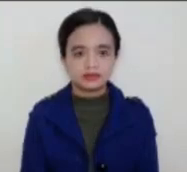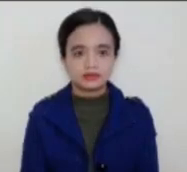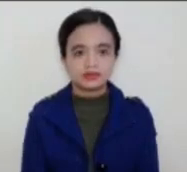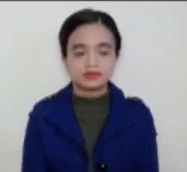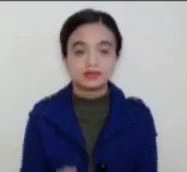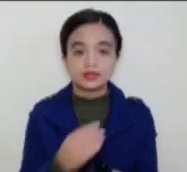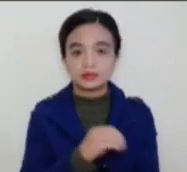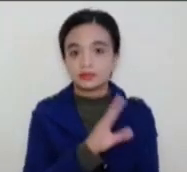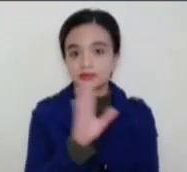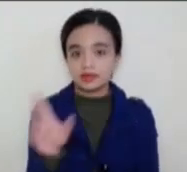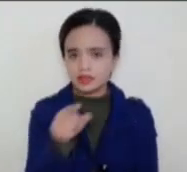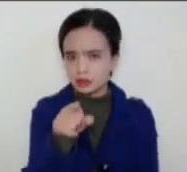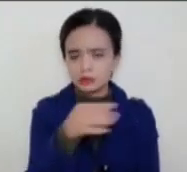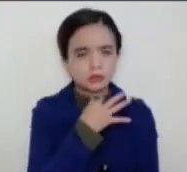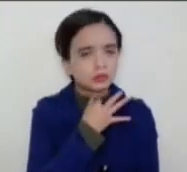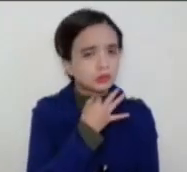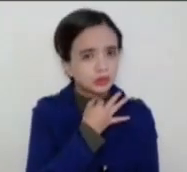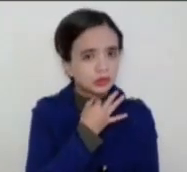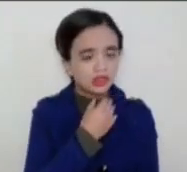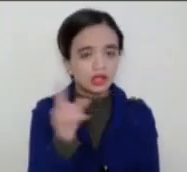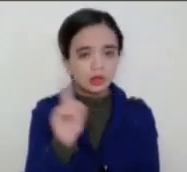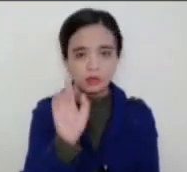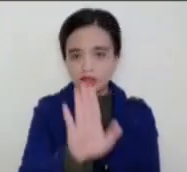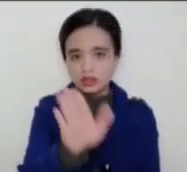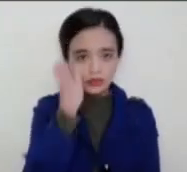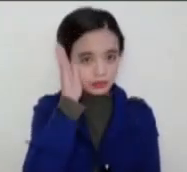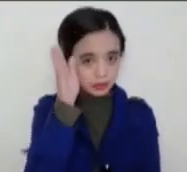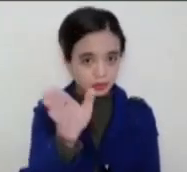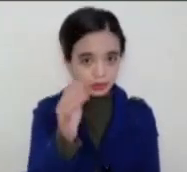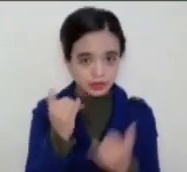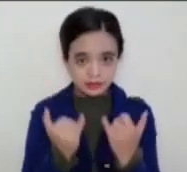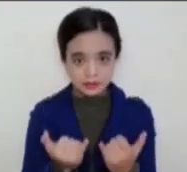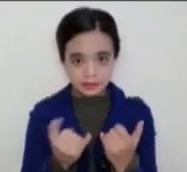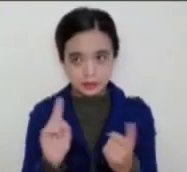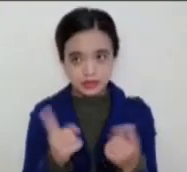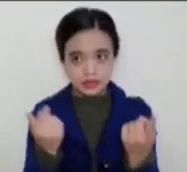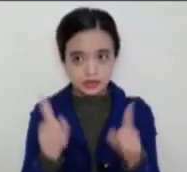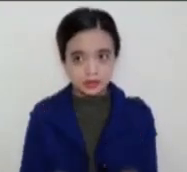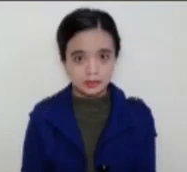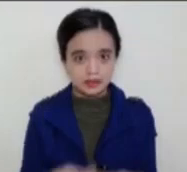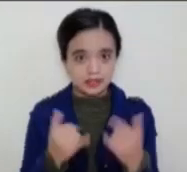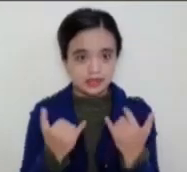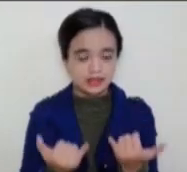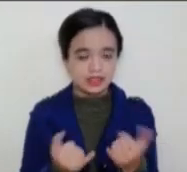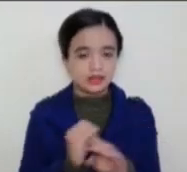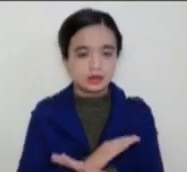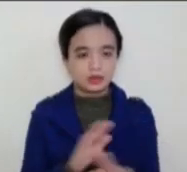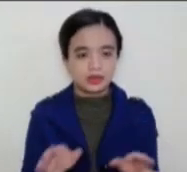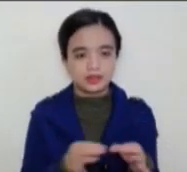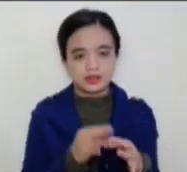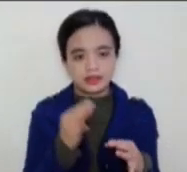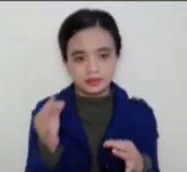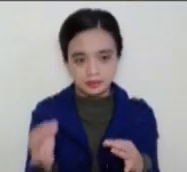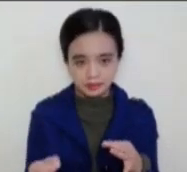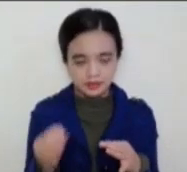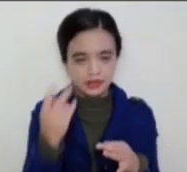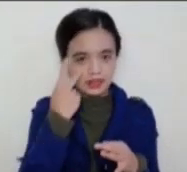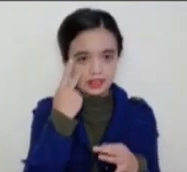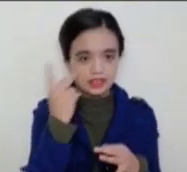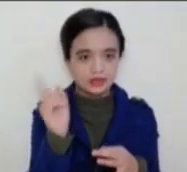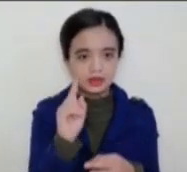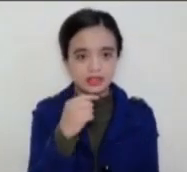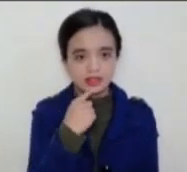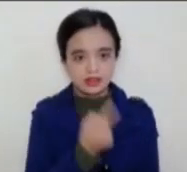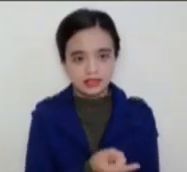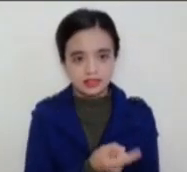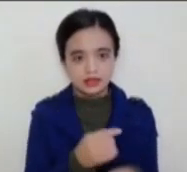Isa ka ba sa curious kung ano magiging kapalaran mo ngayong araw? Wes, kung oo, huwag na natin patagalin at alamin na natin ang hatid na gabay at patnubay ng ating